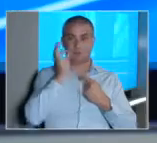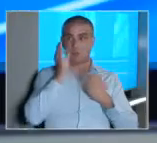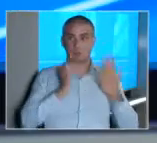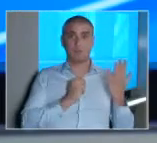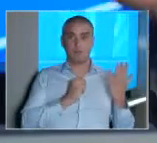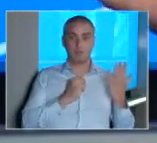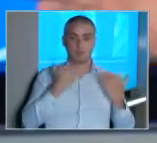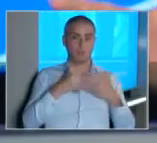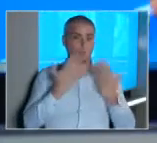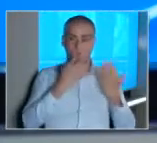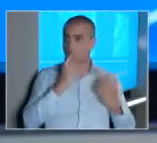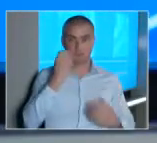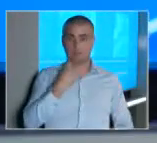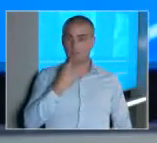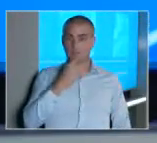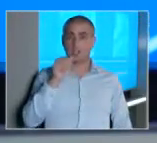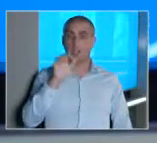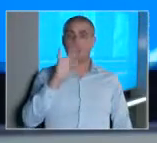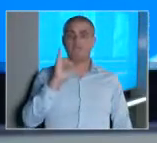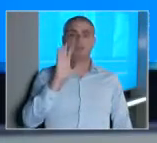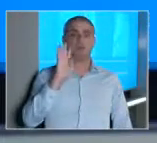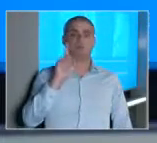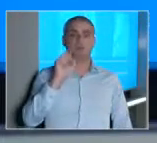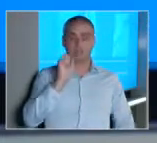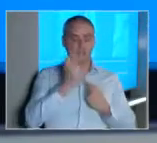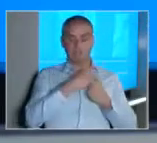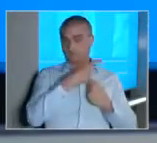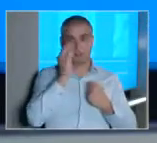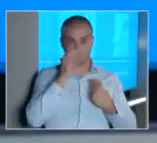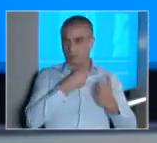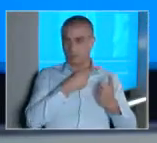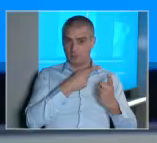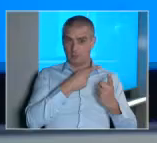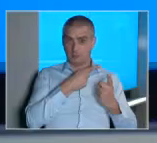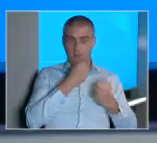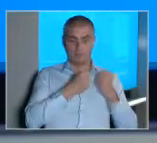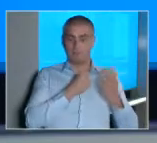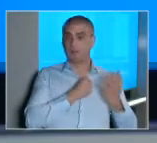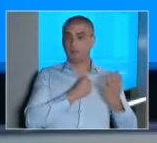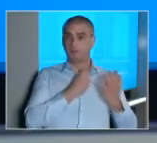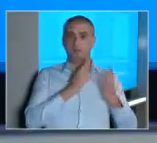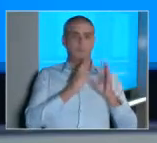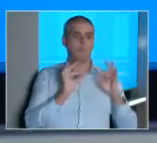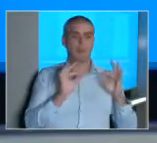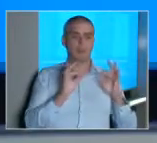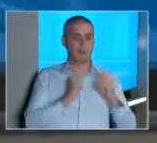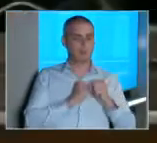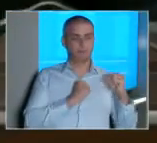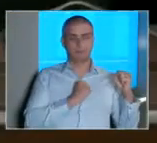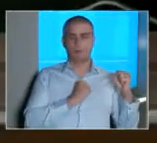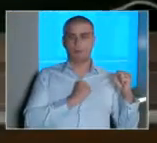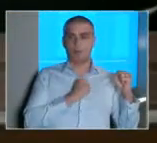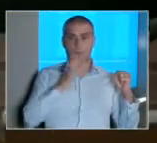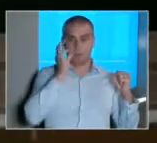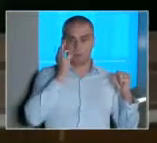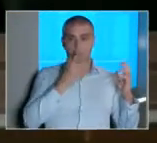ברק, הבוקר לא סתם אמרתי, אבי בוסקילה הצטרף לברק, אחרי שלא הצליח במרץ, זה מתחיל להיות שמאל, עכשיו